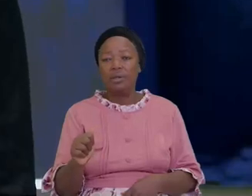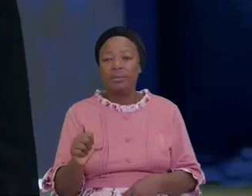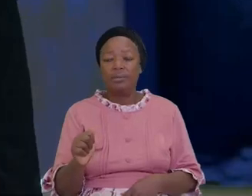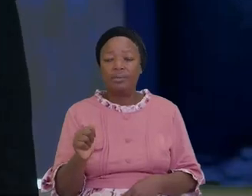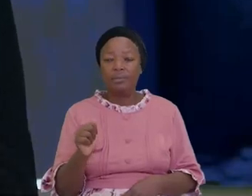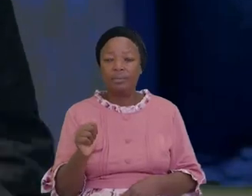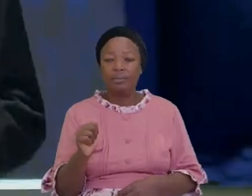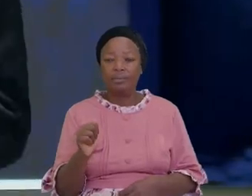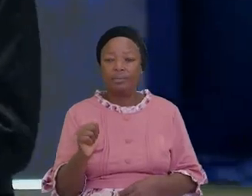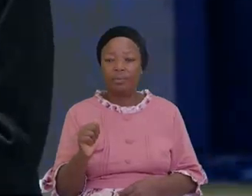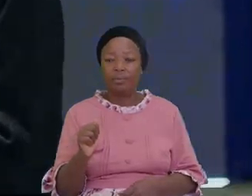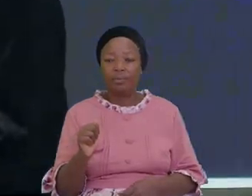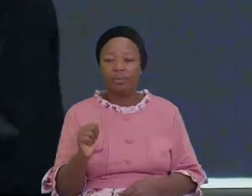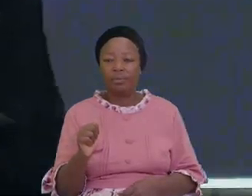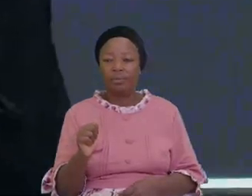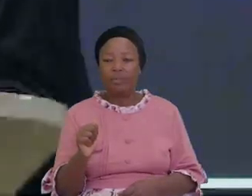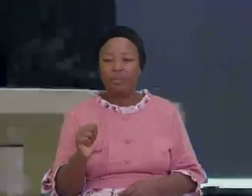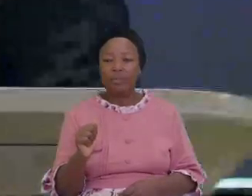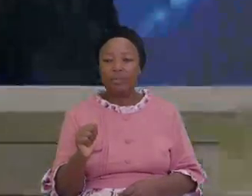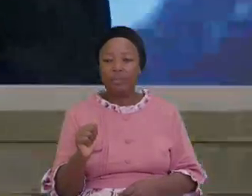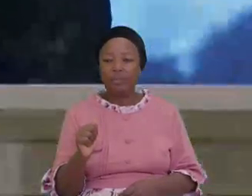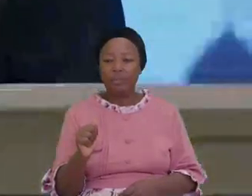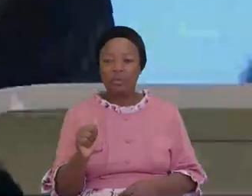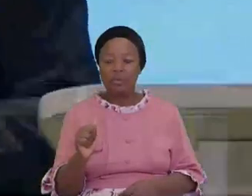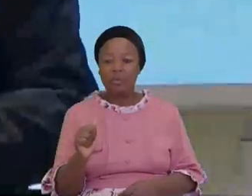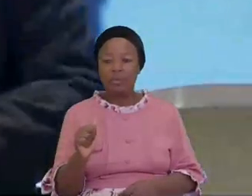J'avais seulement 2 cassettes de Maurice Cerello.